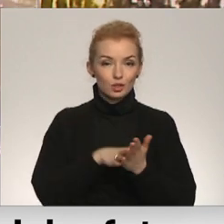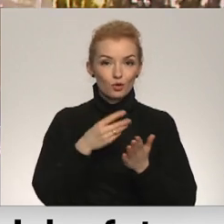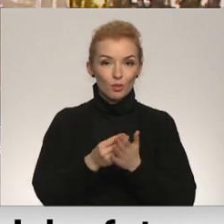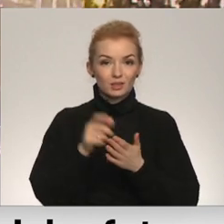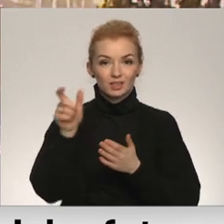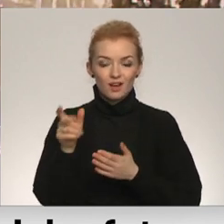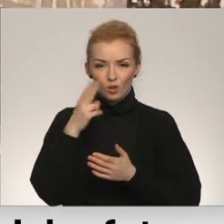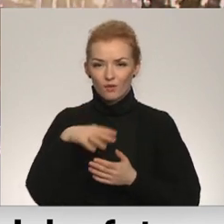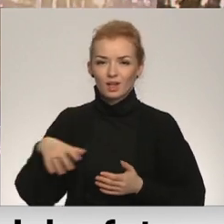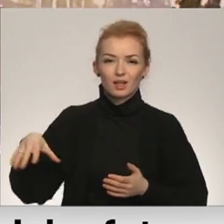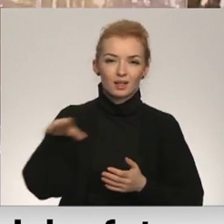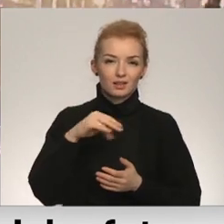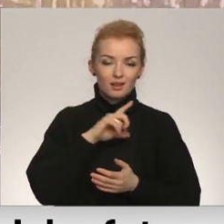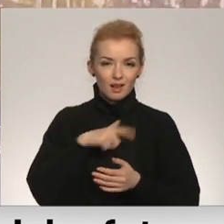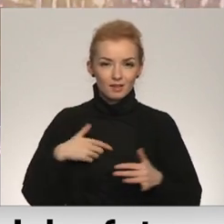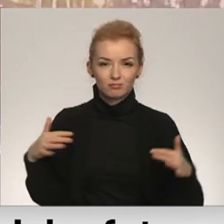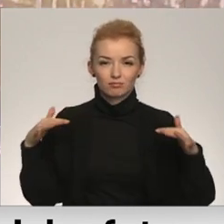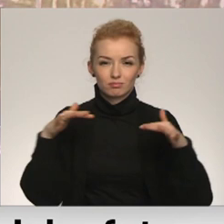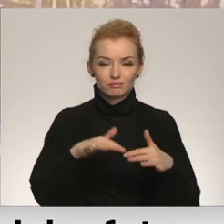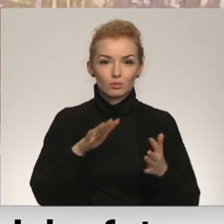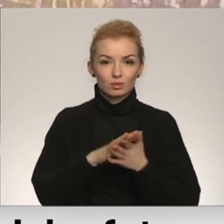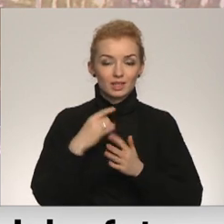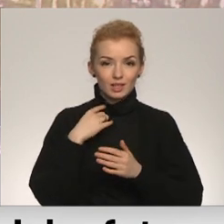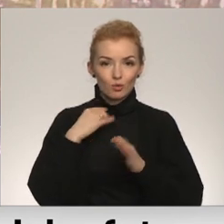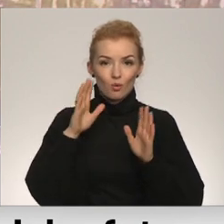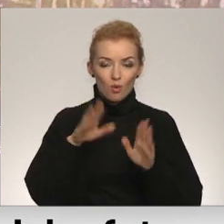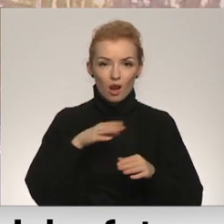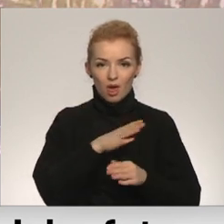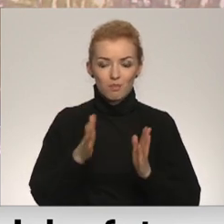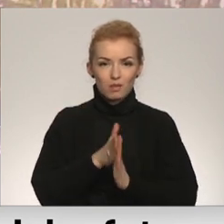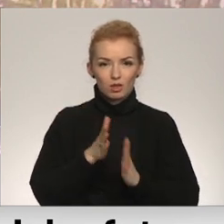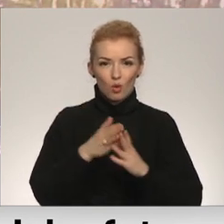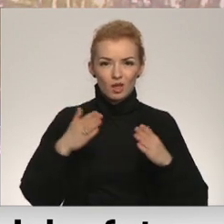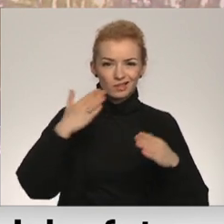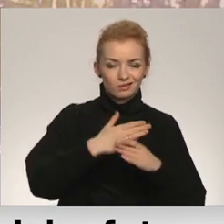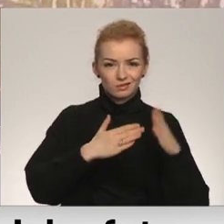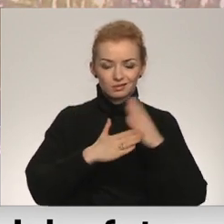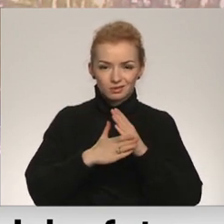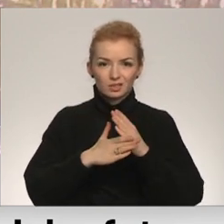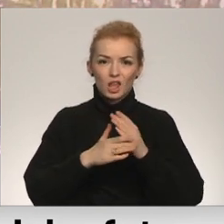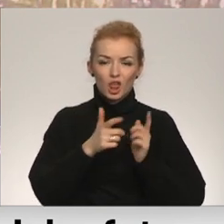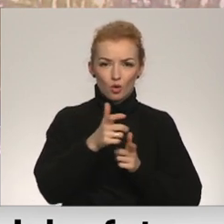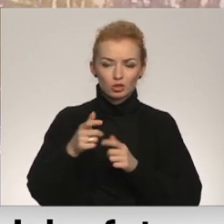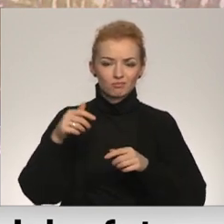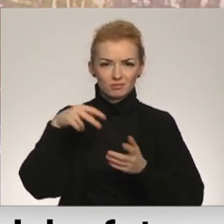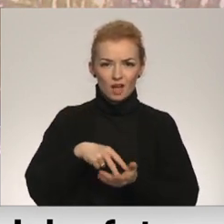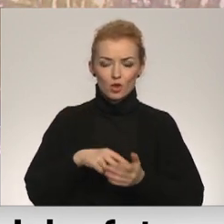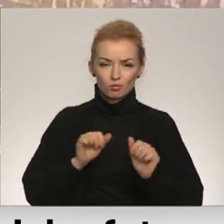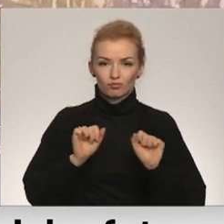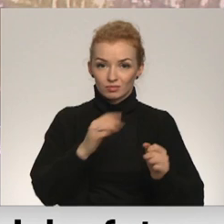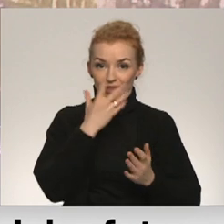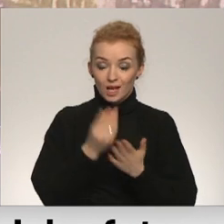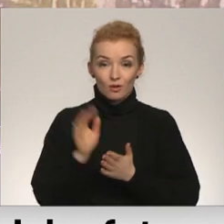no visas Latvijas devās uz Rīgu, lai ar betona, klučiem, smago tehniku un kailām rokām sargātu savu valsti. Tagad